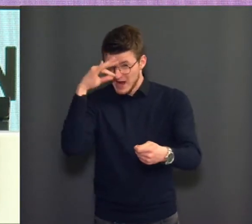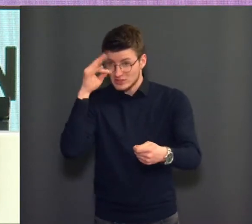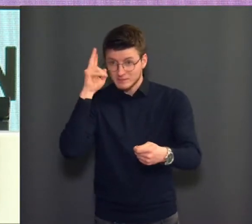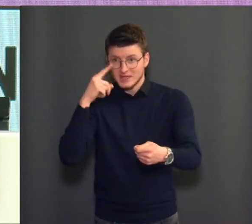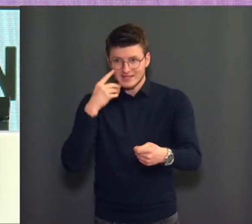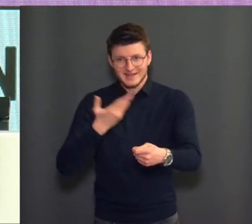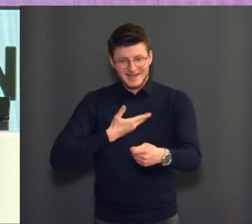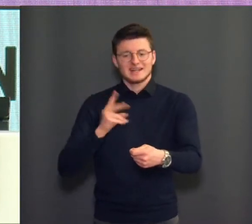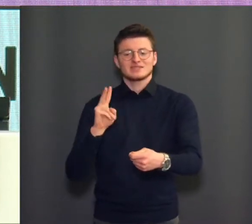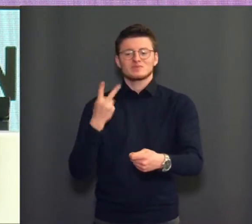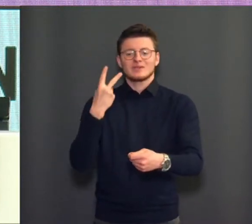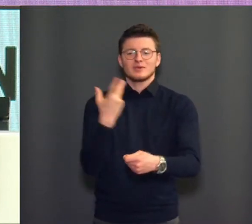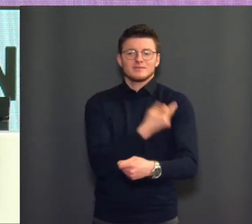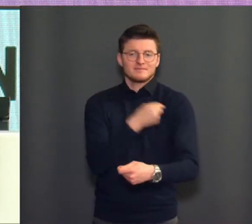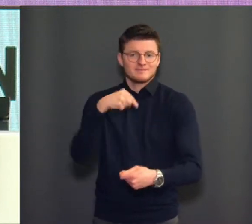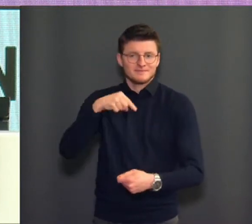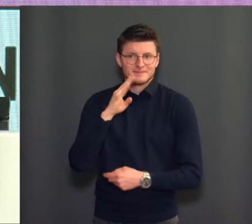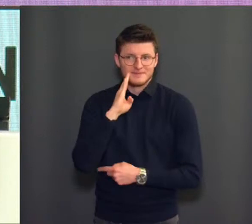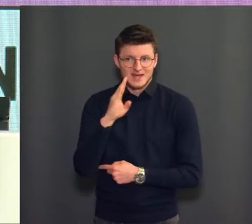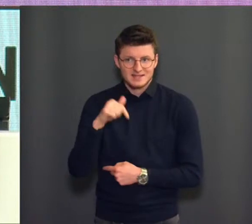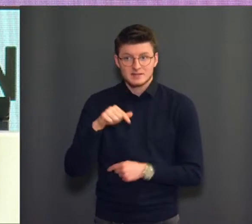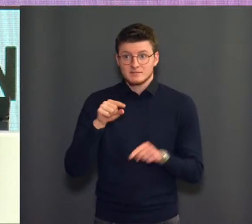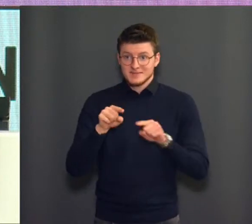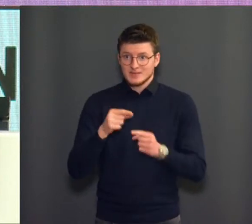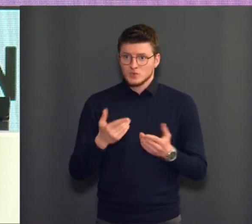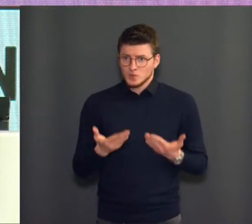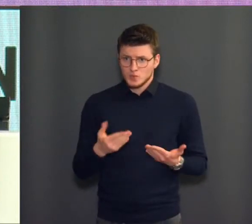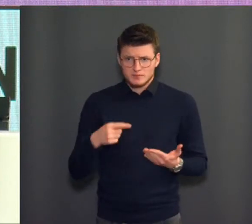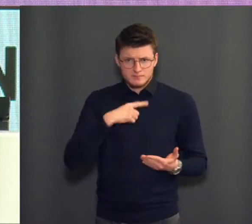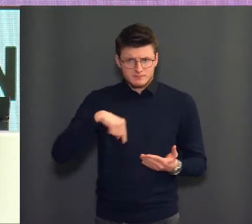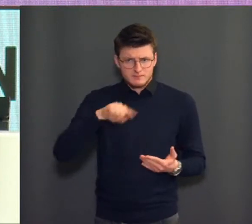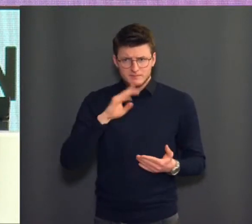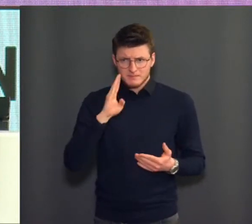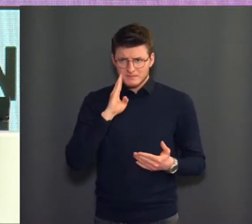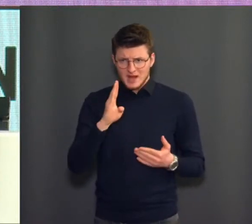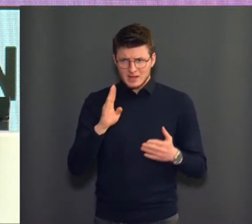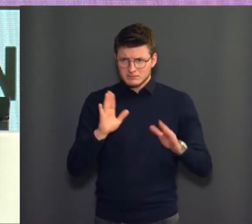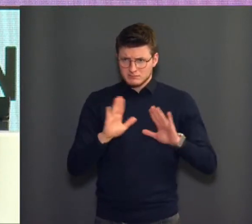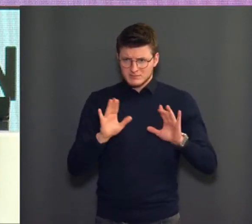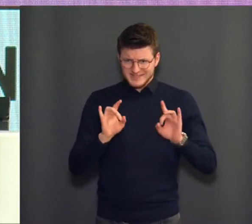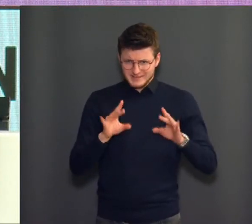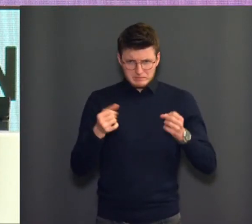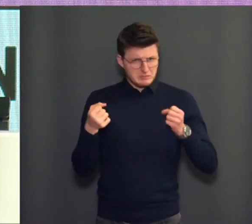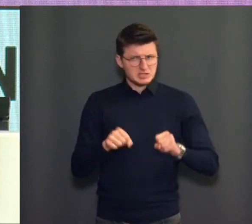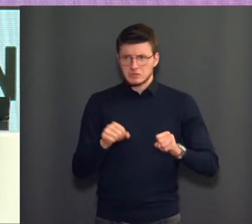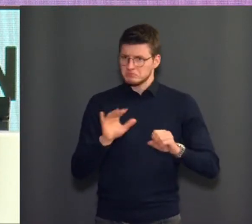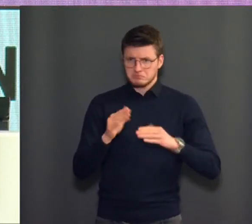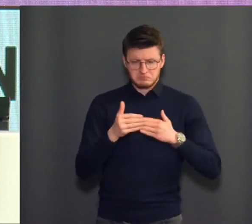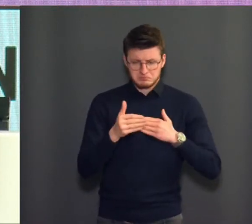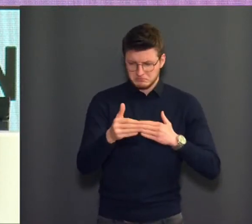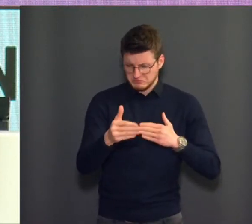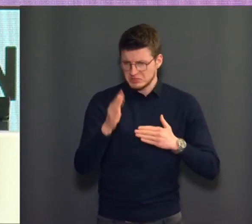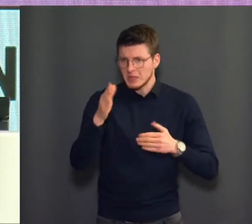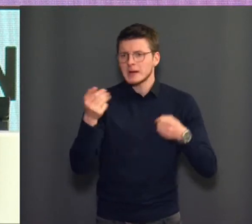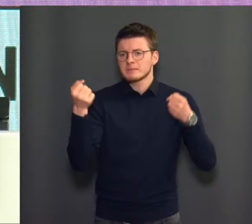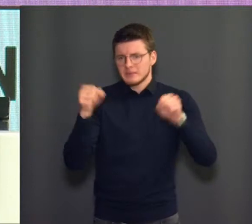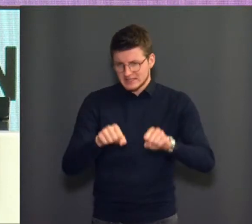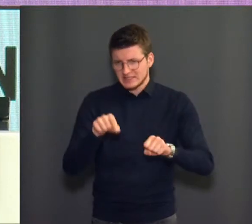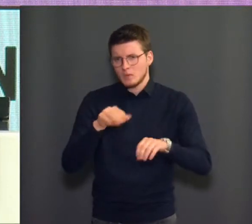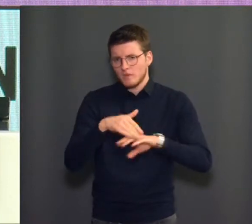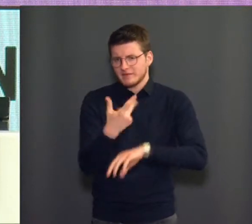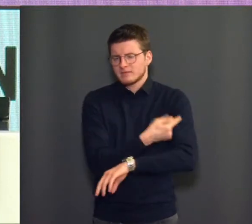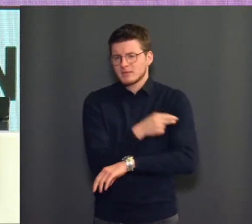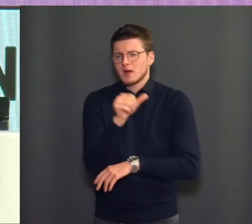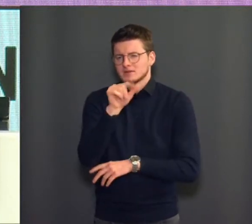wat België gaat doen is op dit moment nog niet gevallen. Dat gaat binnen de komende weken beslist worden. We kijken